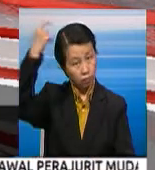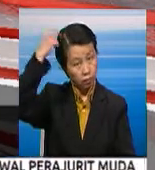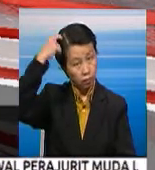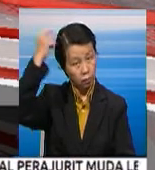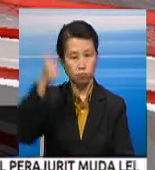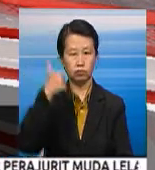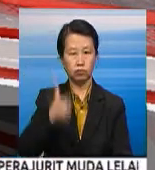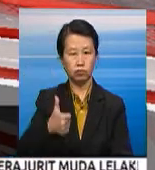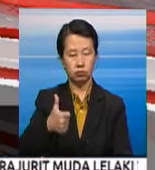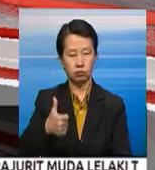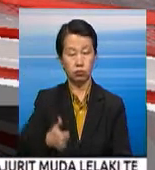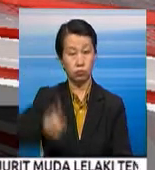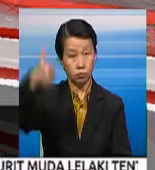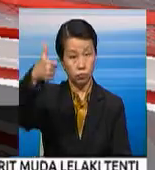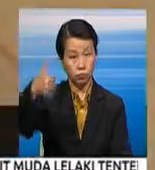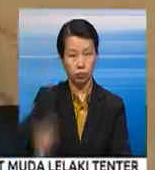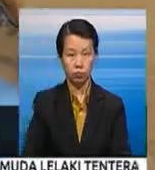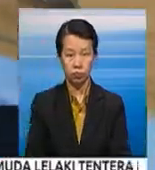juara.